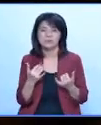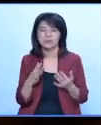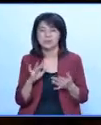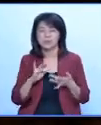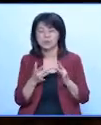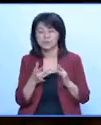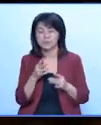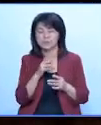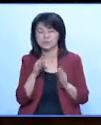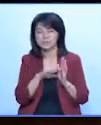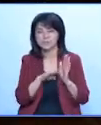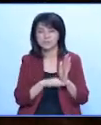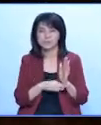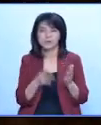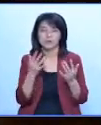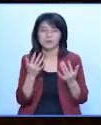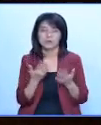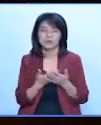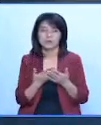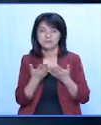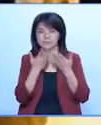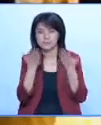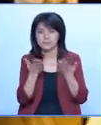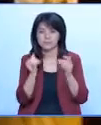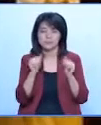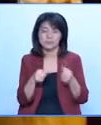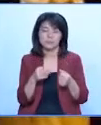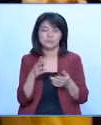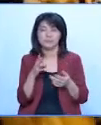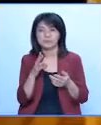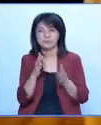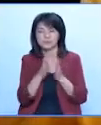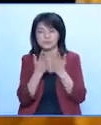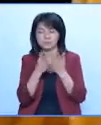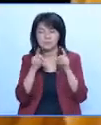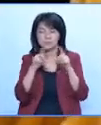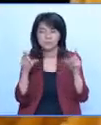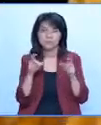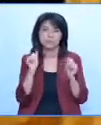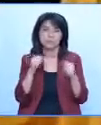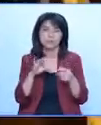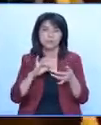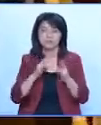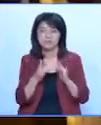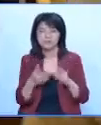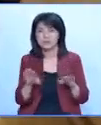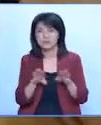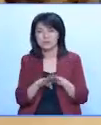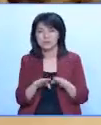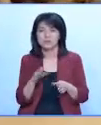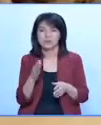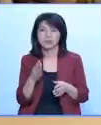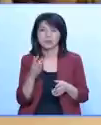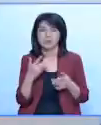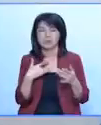онлайн режимде ұсынылады. Мәселен, кітап оқығыңыз келсе, кітапханалардың онлайн жобаларын пайдаланасыз. Ал спектакльдер YouTube каналында